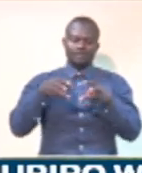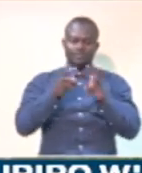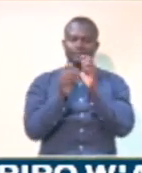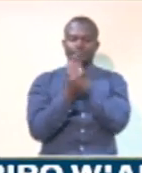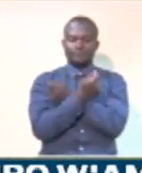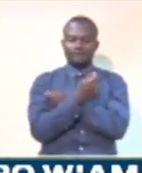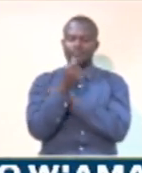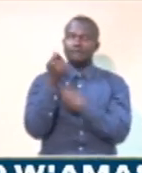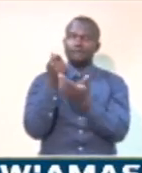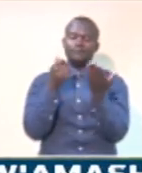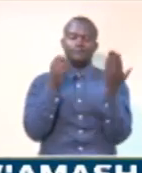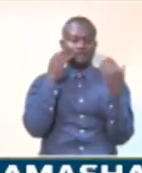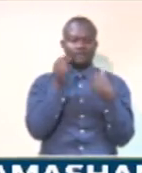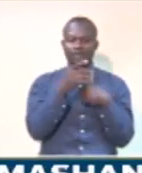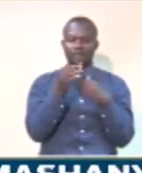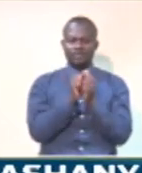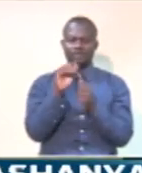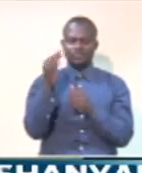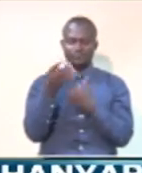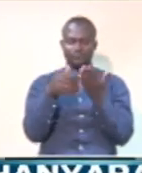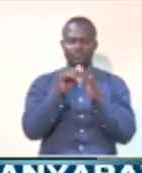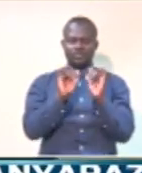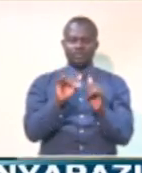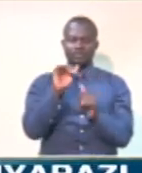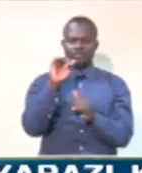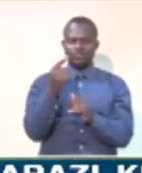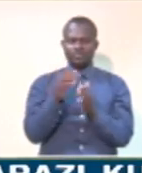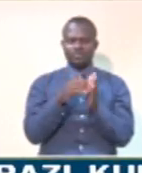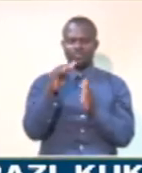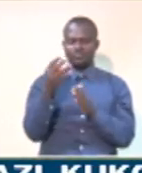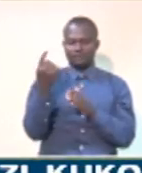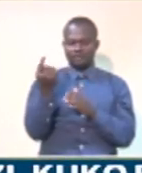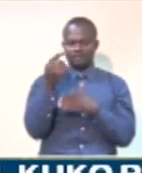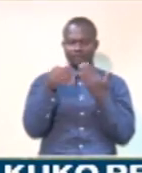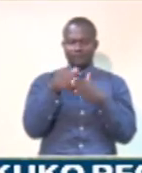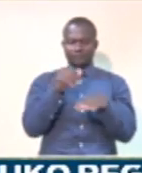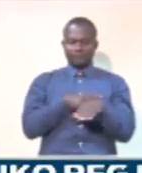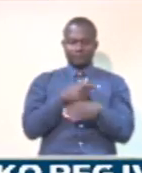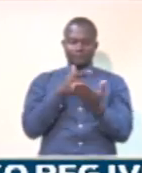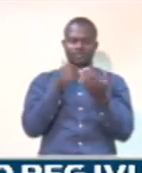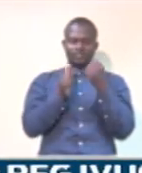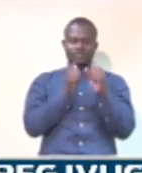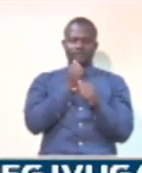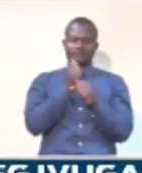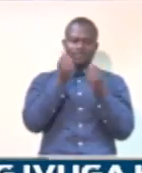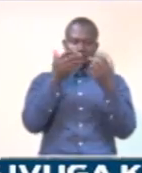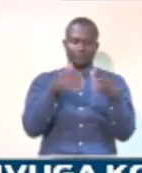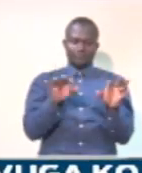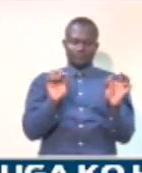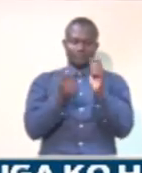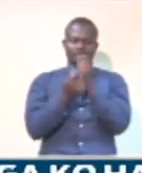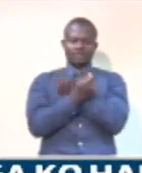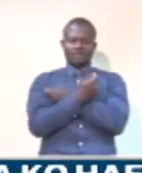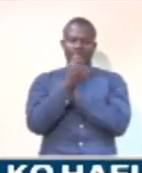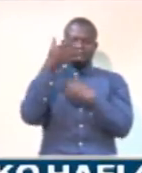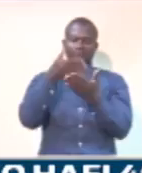ihindagurika ry'ibiciro muri Werurwe na Mata byagumye kuri 1.4%, mu gihe intego ari uko uyu mwaka uzarangira ihindagurika ry'ibiciro